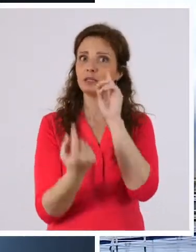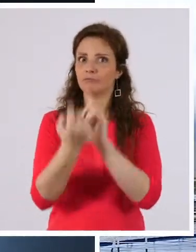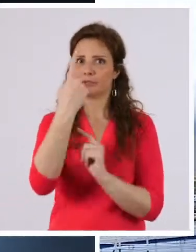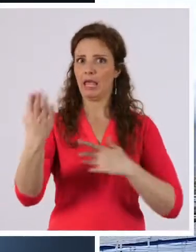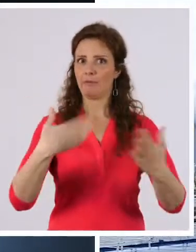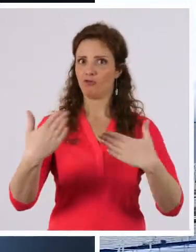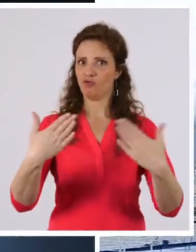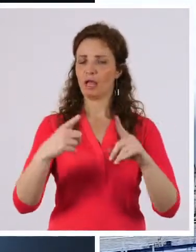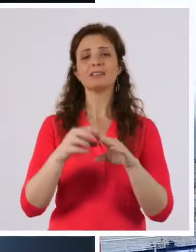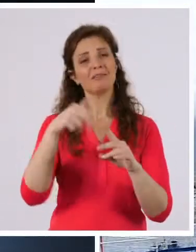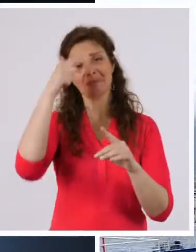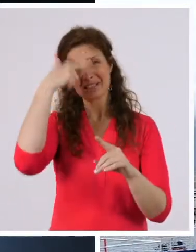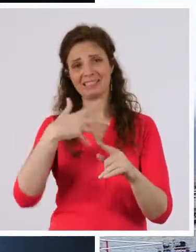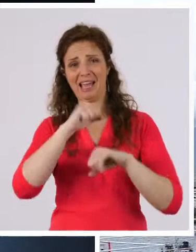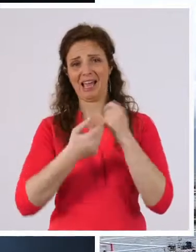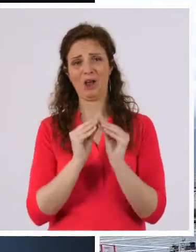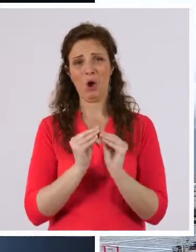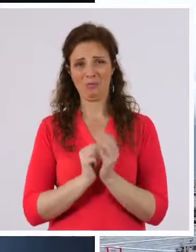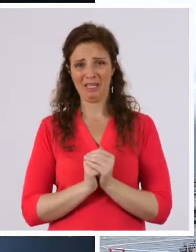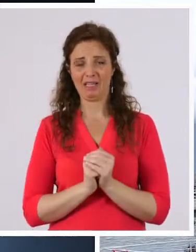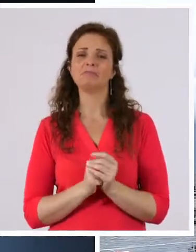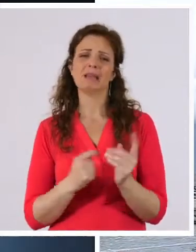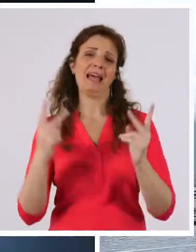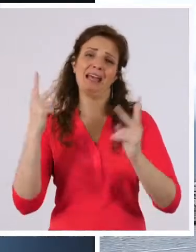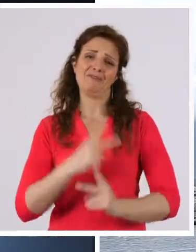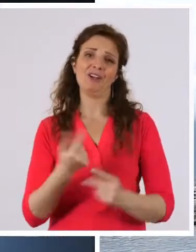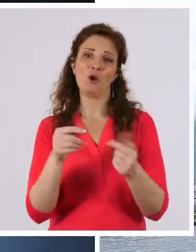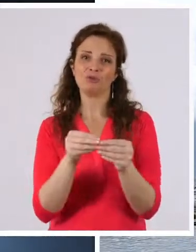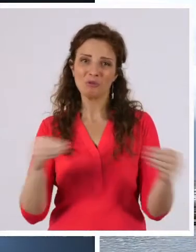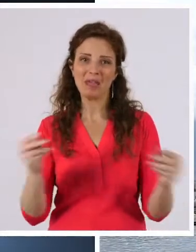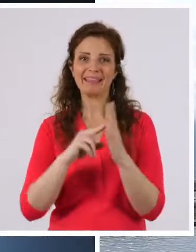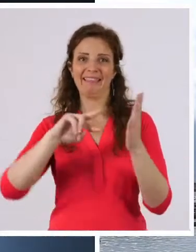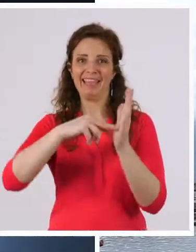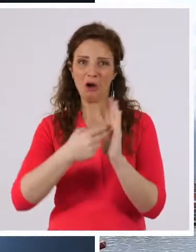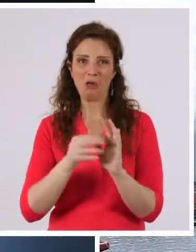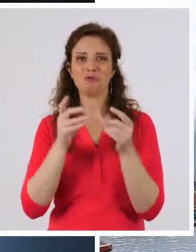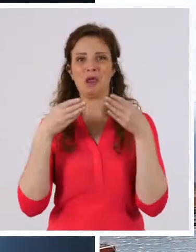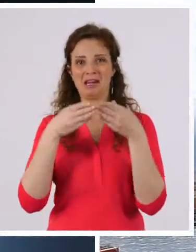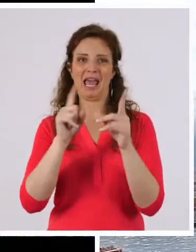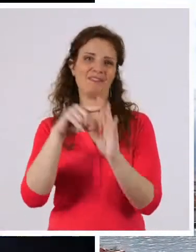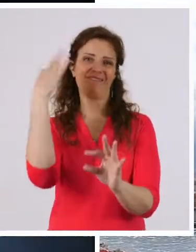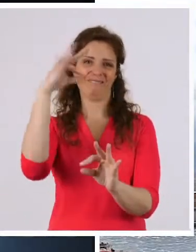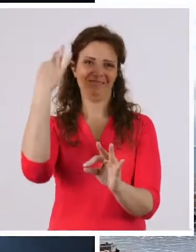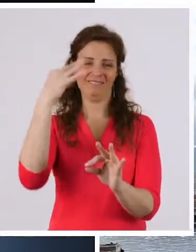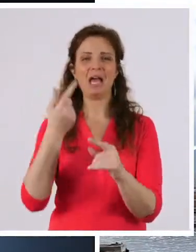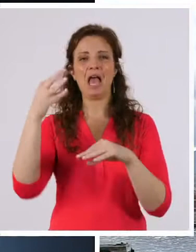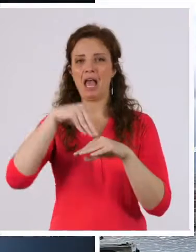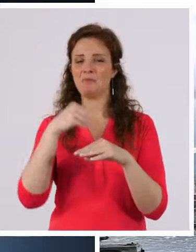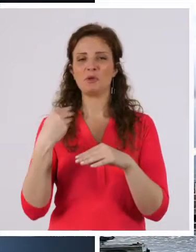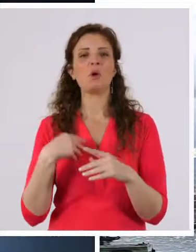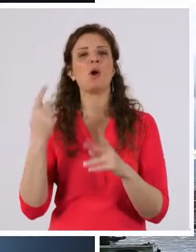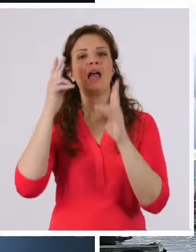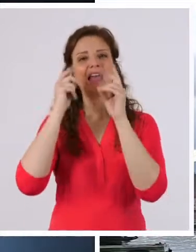si verifichi un'emergenza a bordo, anche se l'elevato livello tecnologico di questa nave e la preparazione del nostro